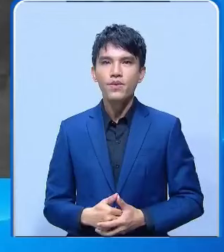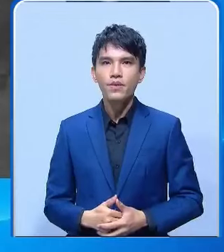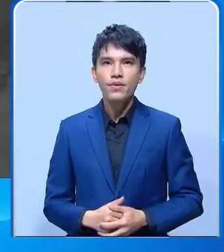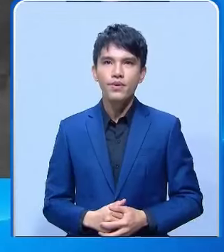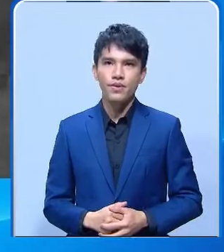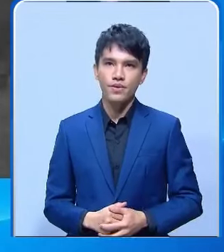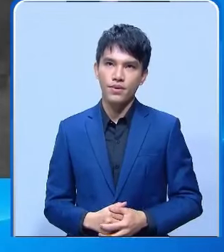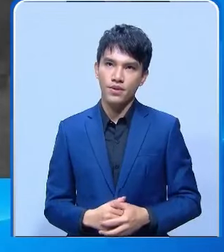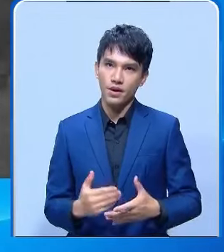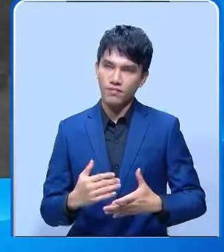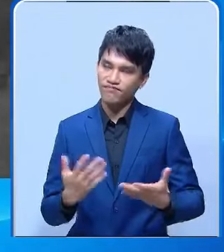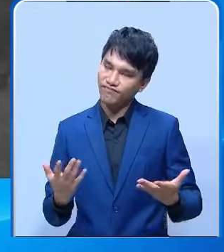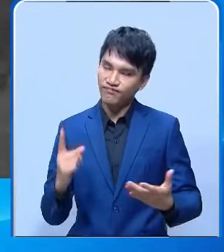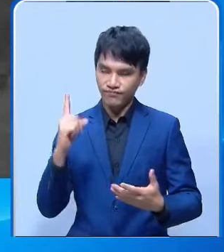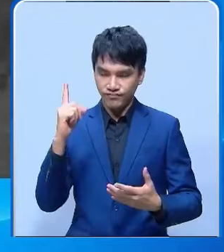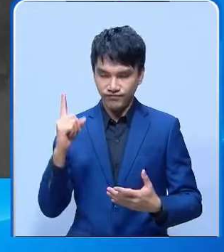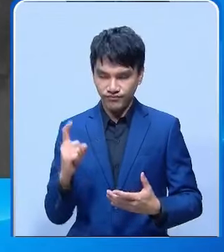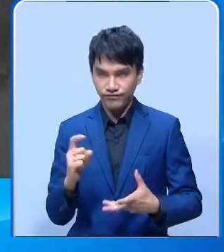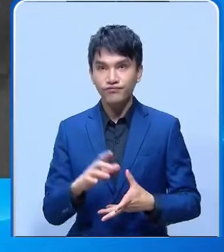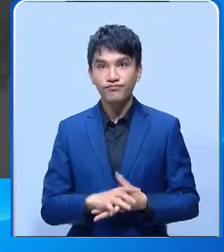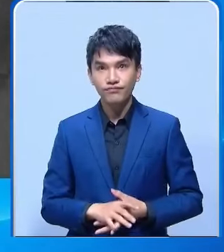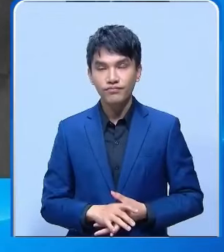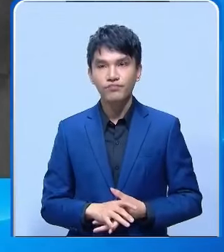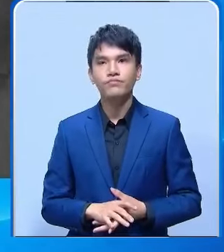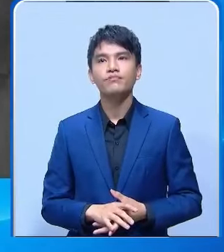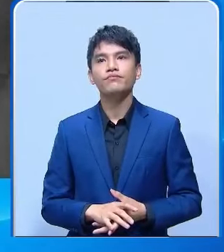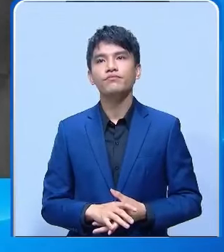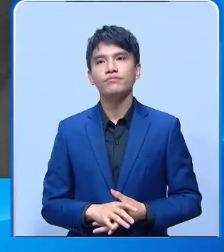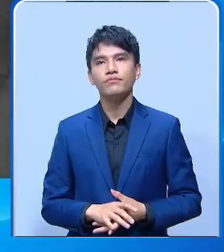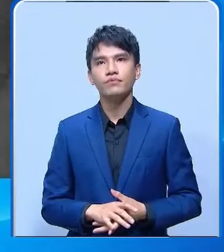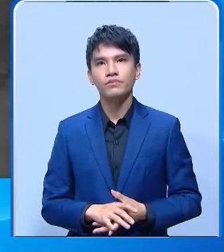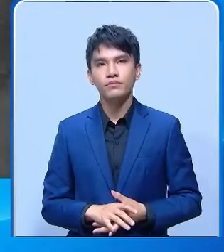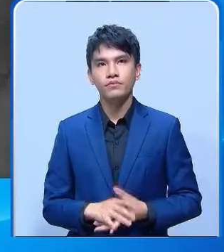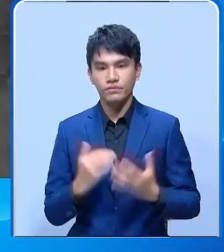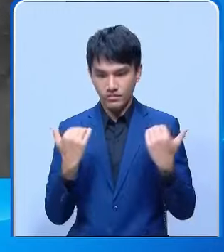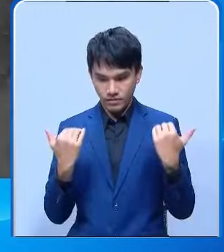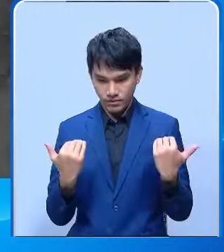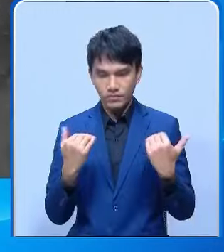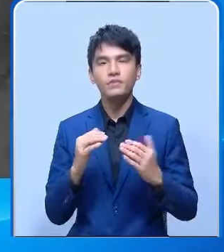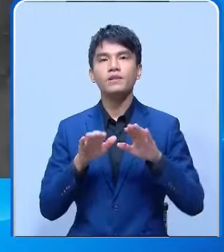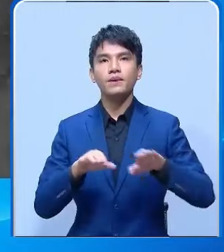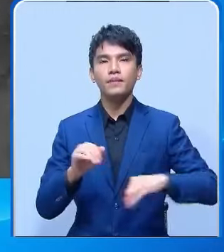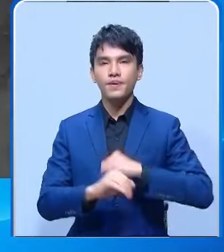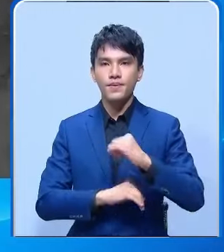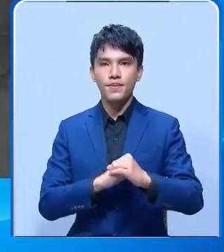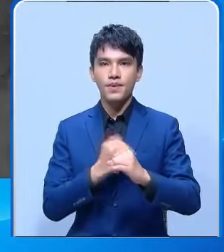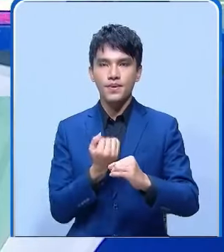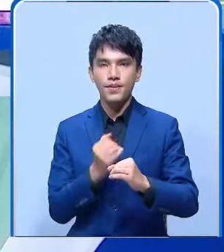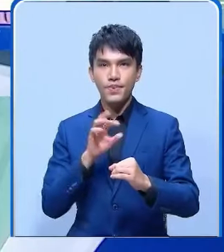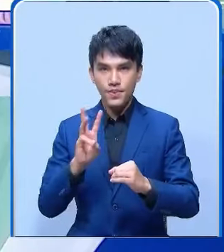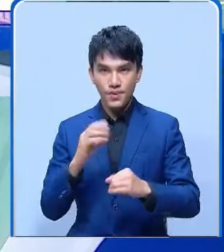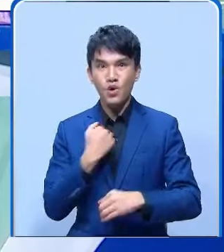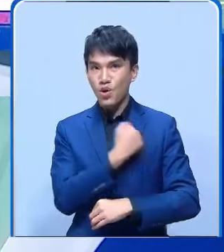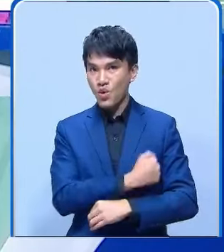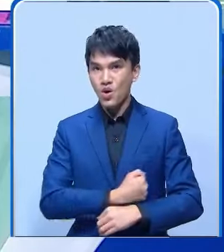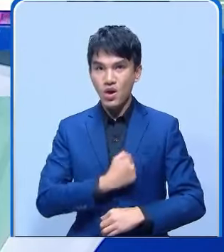ซเชียลแล้วก็มาจบชีวิตกันในโลกแห่งความเป็นจริงนี่แหละล่าสุดเนี่ยน้อง16 คนที่เสียใจที่สุดก็เ